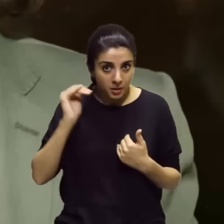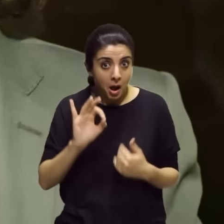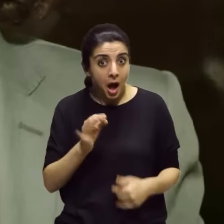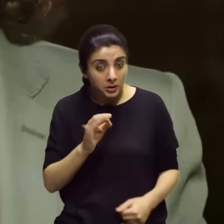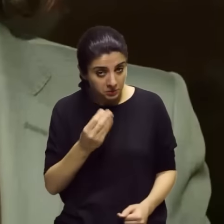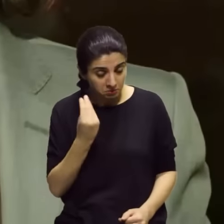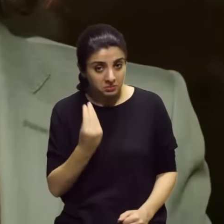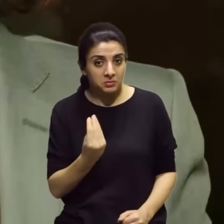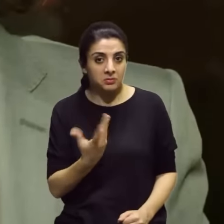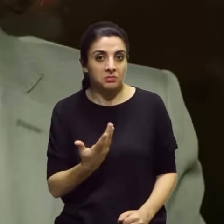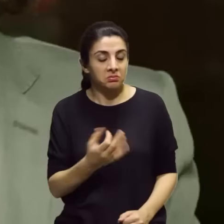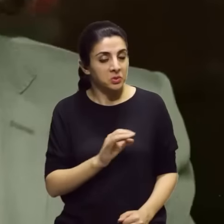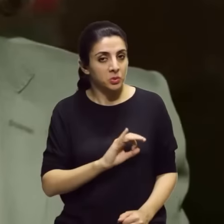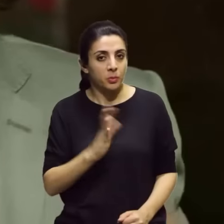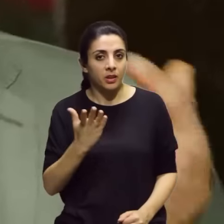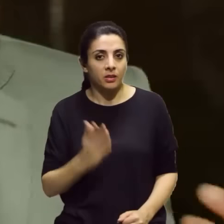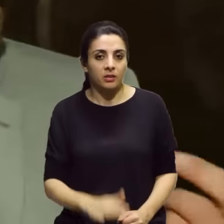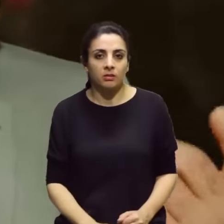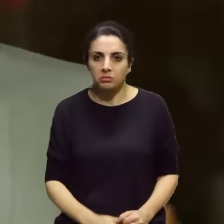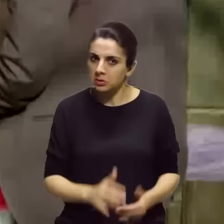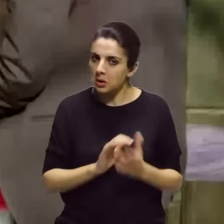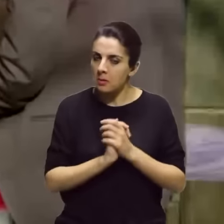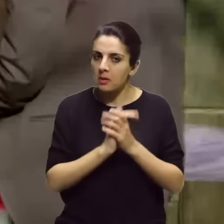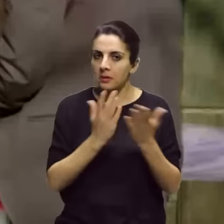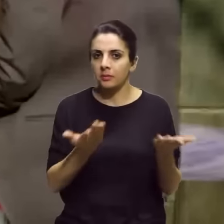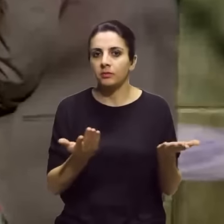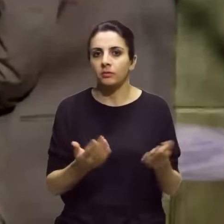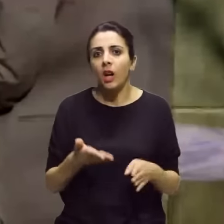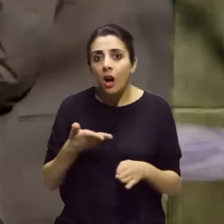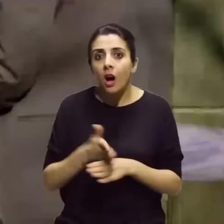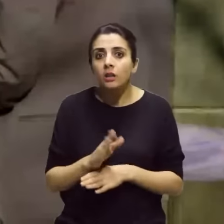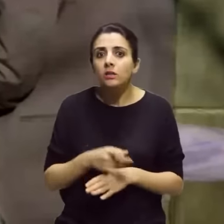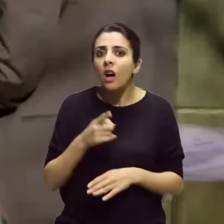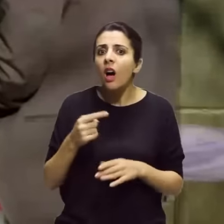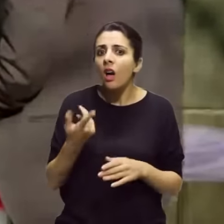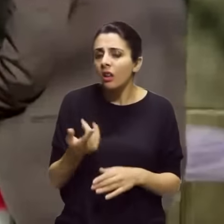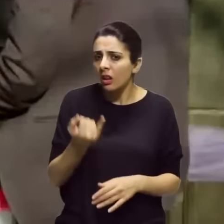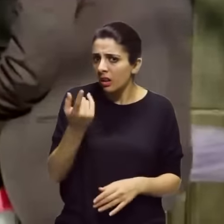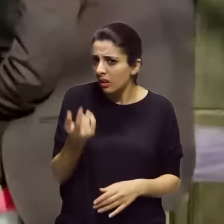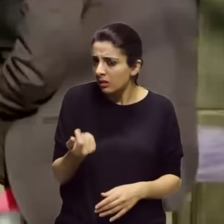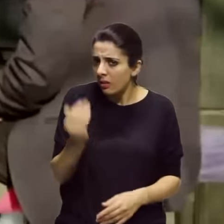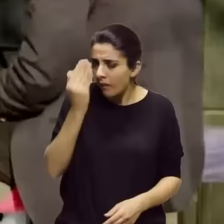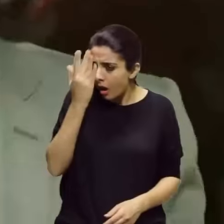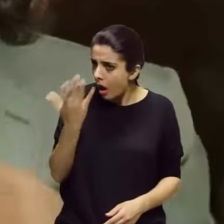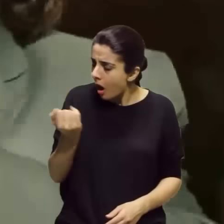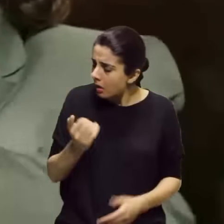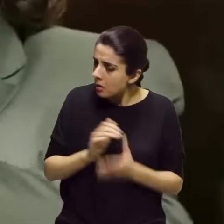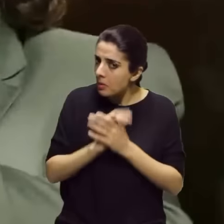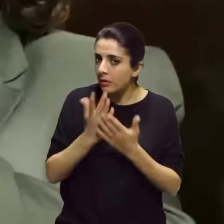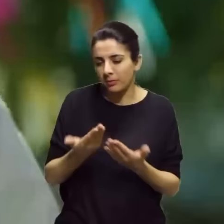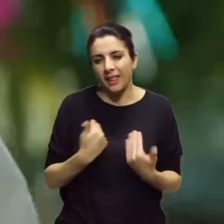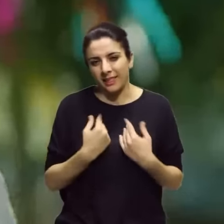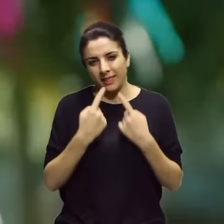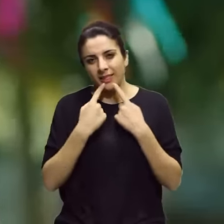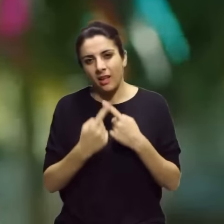Altını? Vay be. Helal olsun. Hakikaten ha, senin edin ne budun ne? Helal olsun ya. Ya ben dedim ama